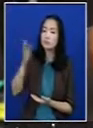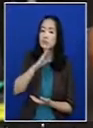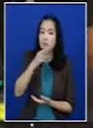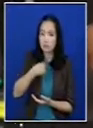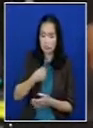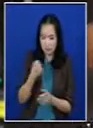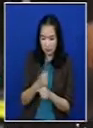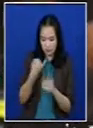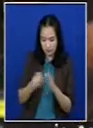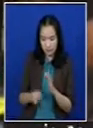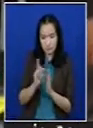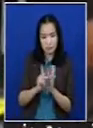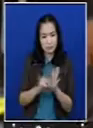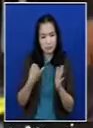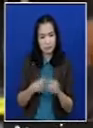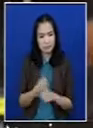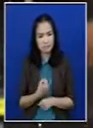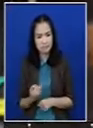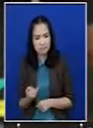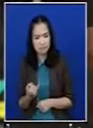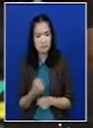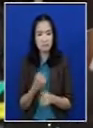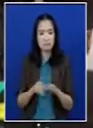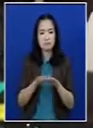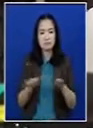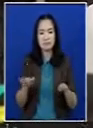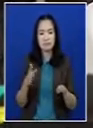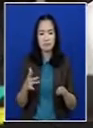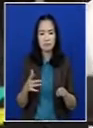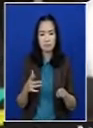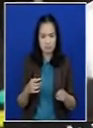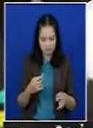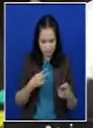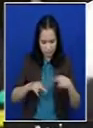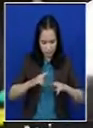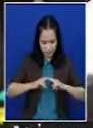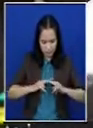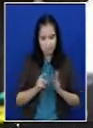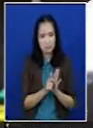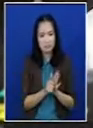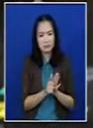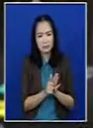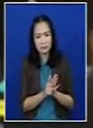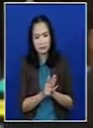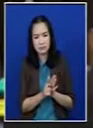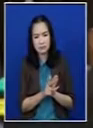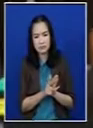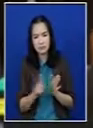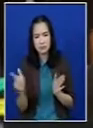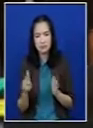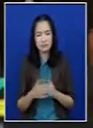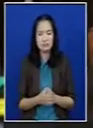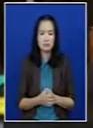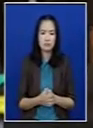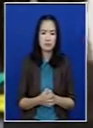องทำผิดกฎหมายปฏิบัติหน้าที่ผิดพลาดไม่ได้มาตรฐานจะพิจารณาลาออกเองไม่ต้องโยกไปกระทรวงอื่นเพื่อให้เกิดแรงกดดันเลย